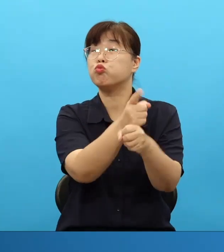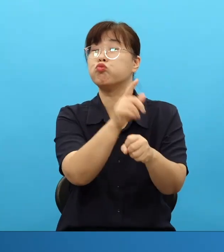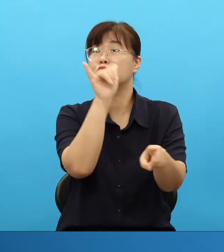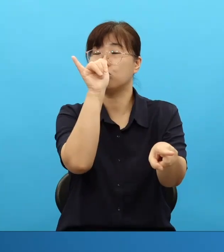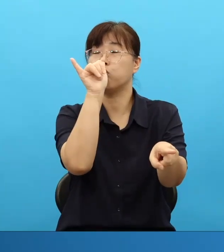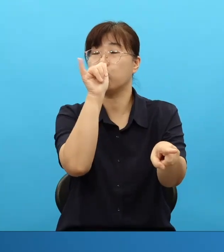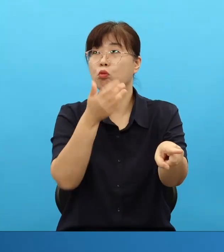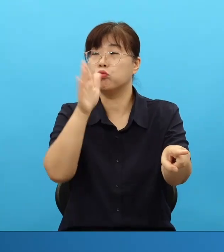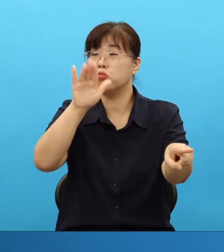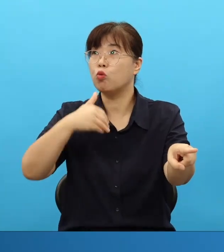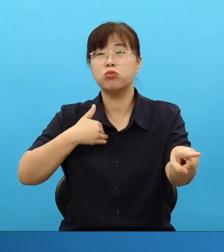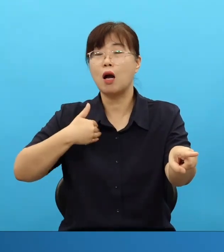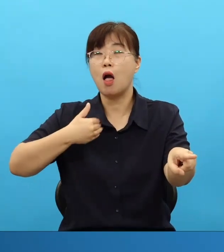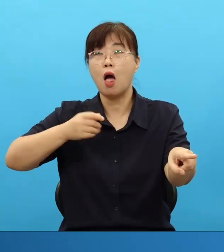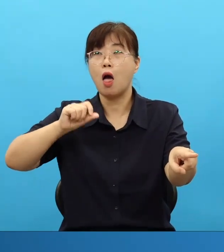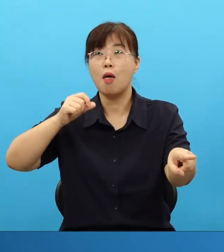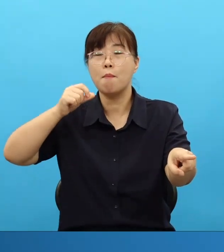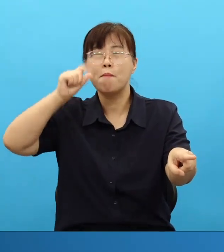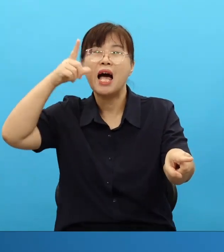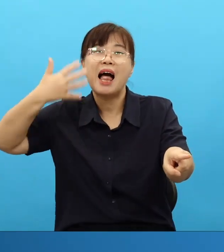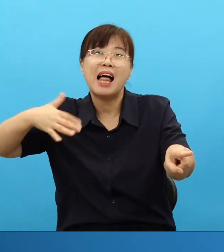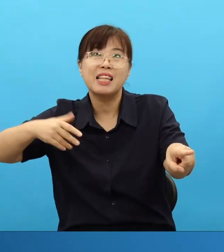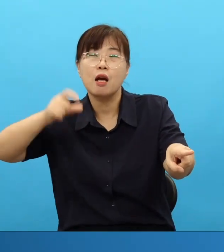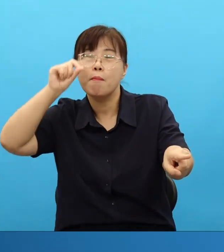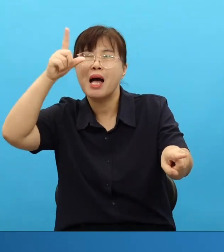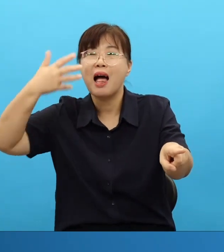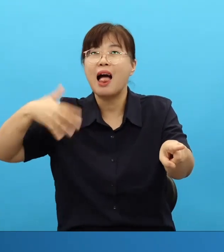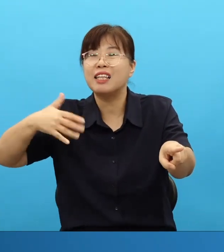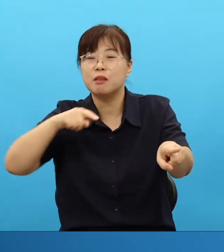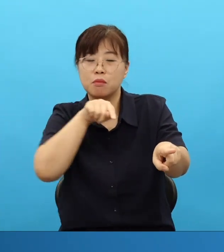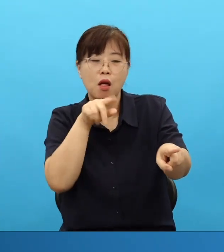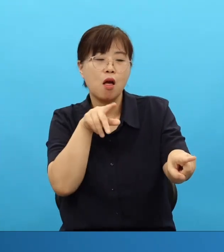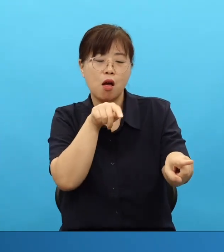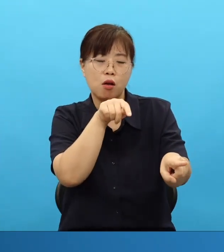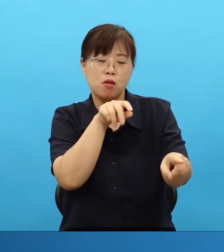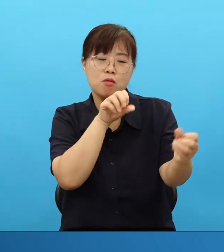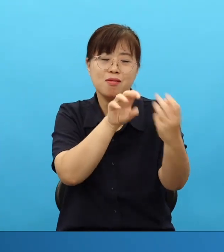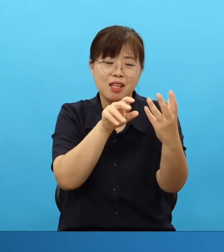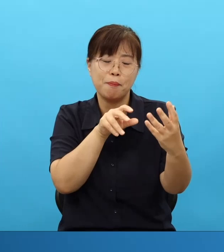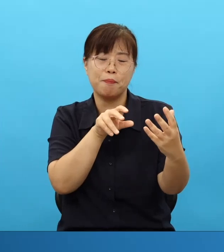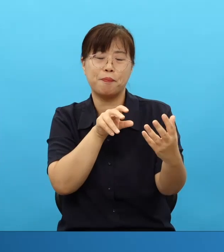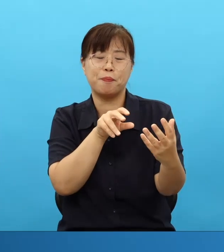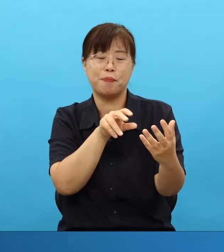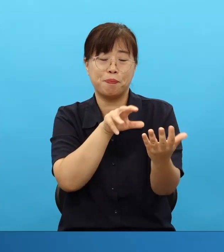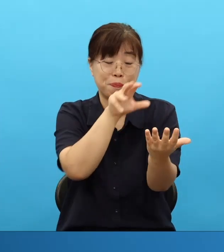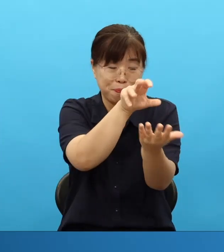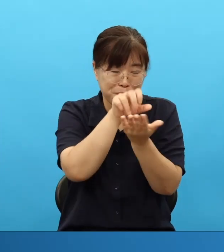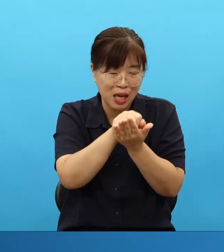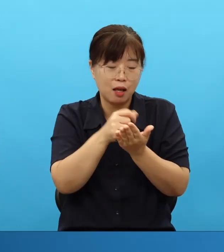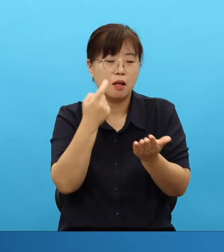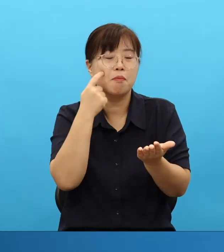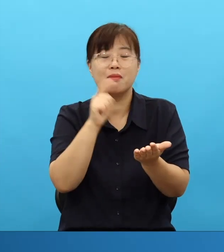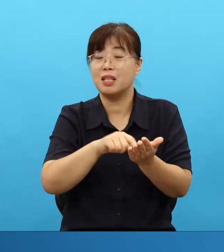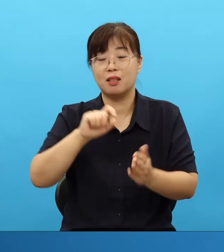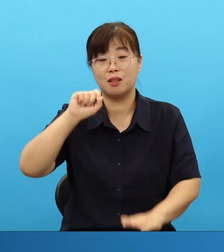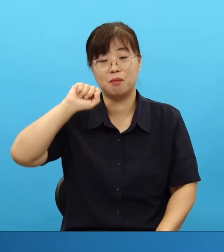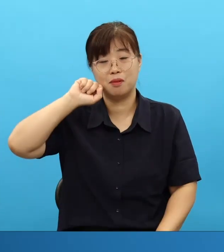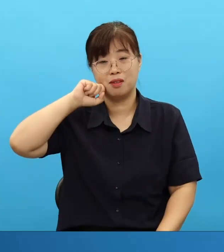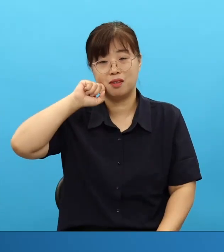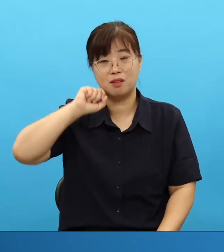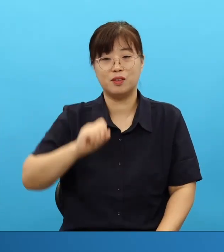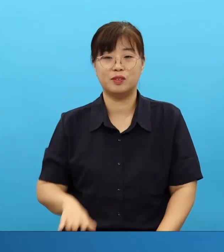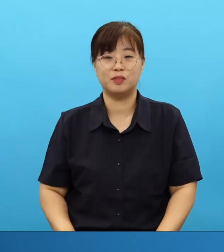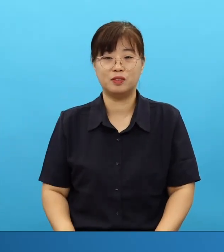우리의 방법입니다게 꼭 알려줘야 돼요 어디에 있든지 하나님이 너와 함께